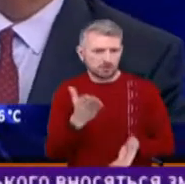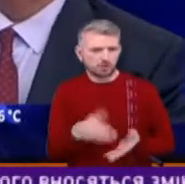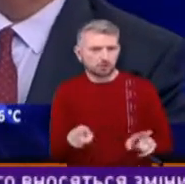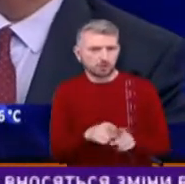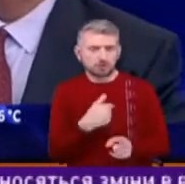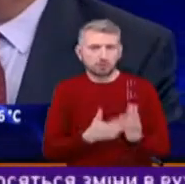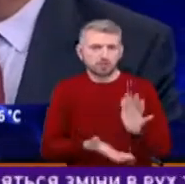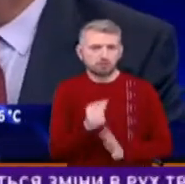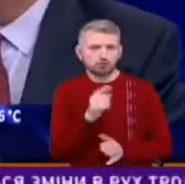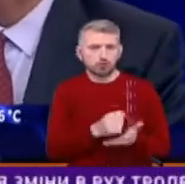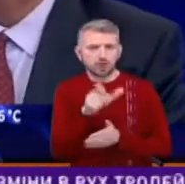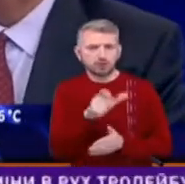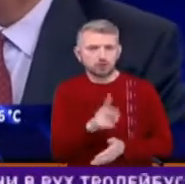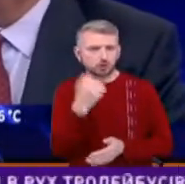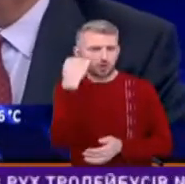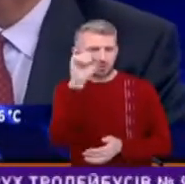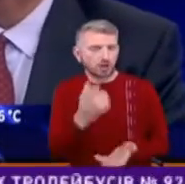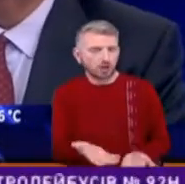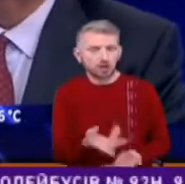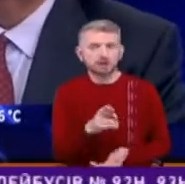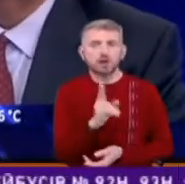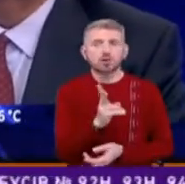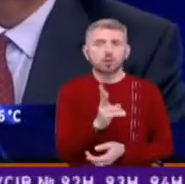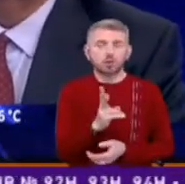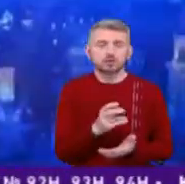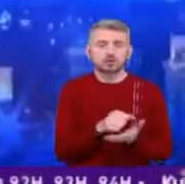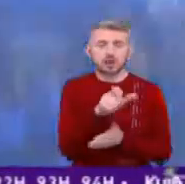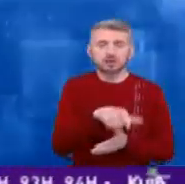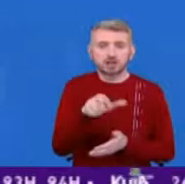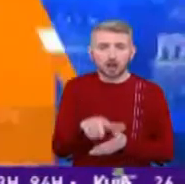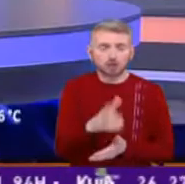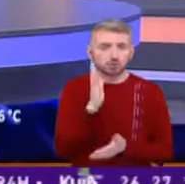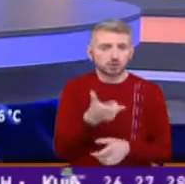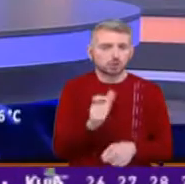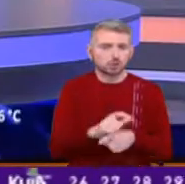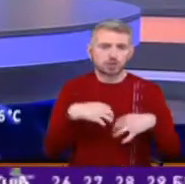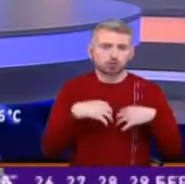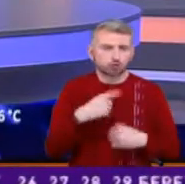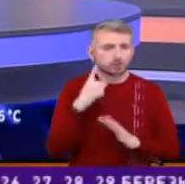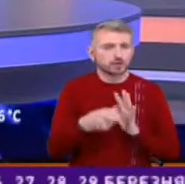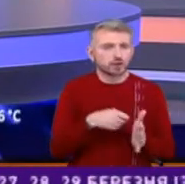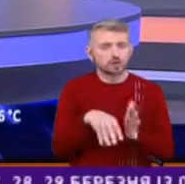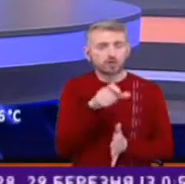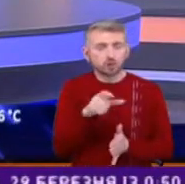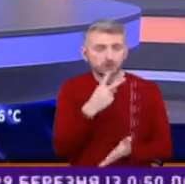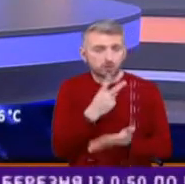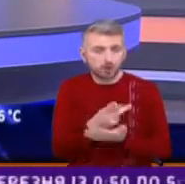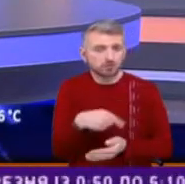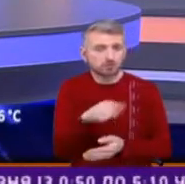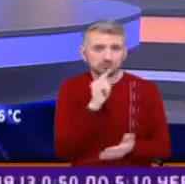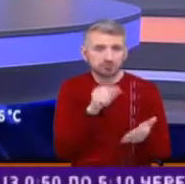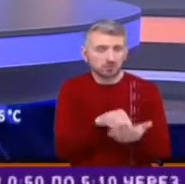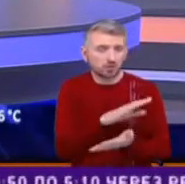то я вже підтримую того кандидата, який перемагає. Для деяких кандидатів буде дуже сумно дізнатися, що виборці побачать, що вони не